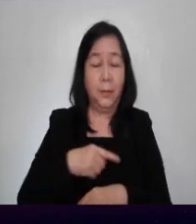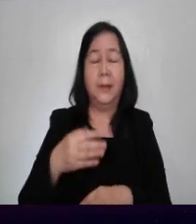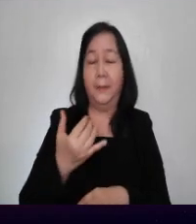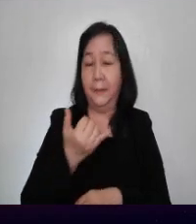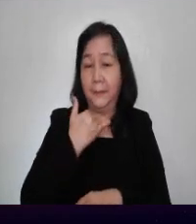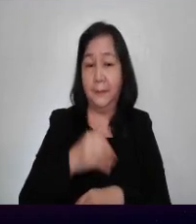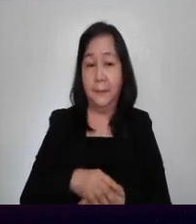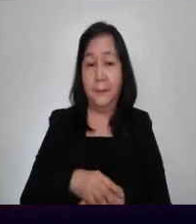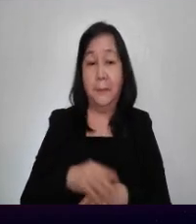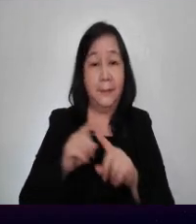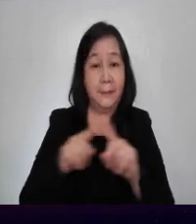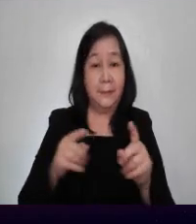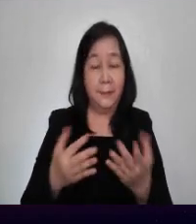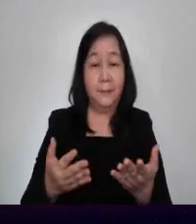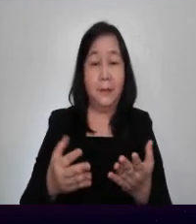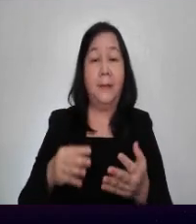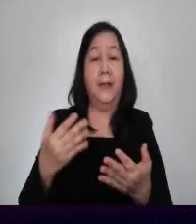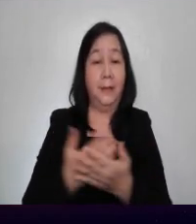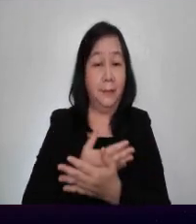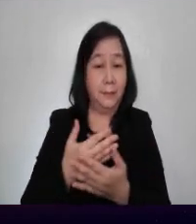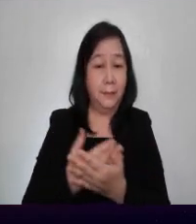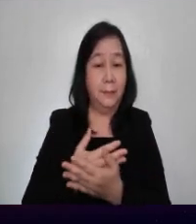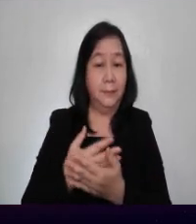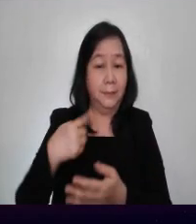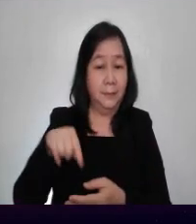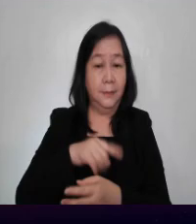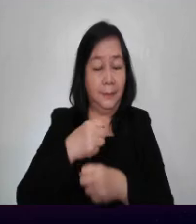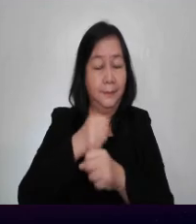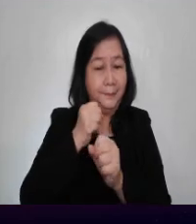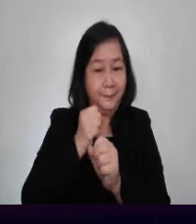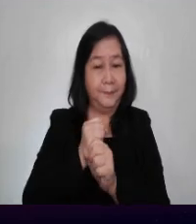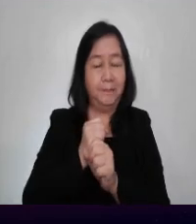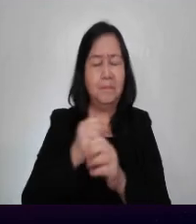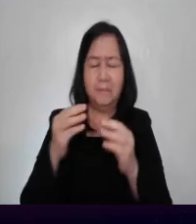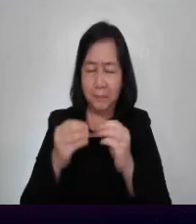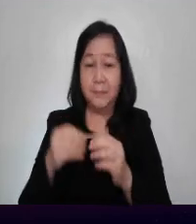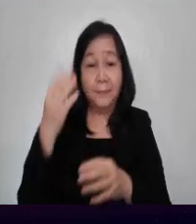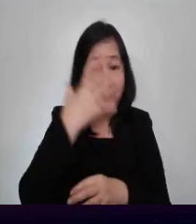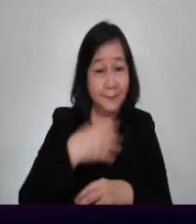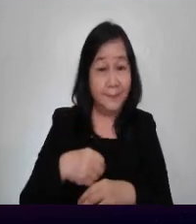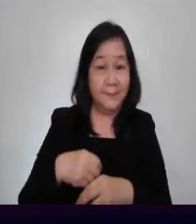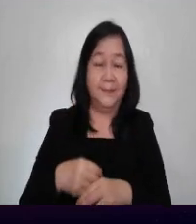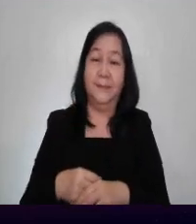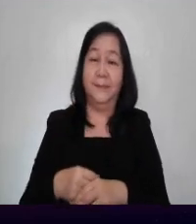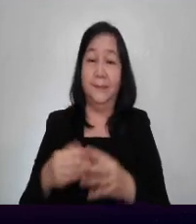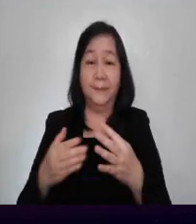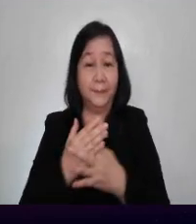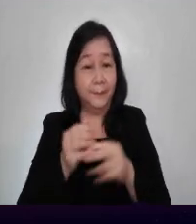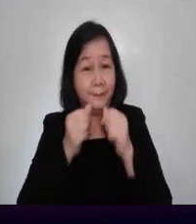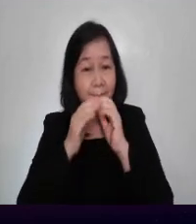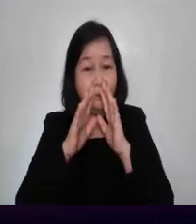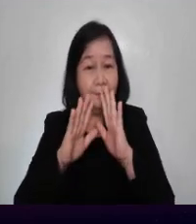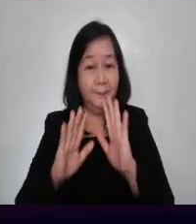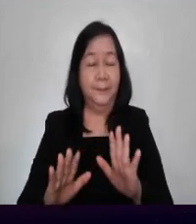ay nagkamali. Sa halip, binabago niya tayo at ginagawa tayong higit na maganda sa